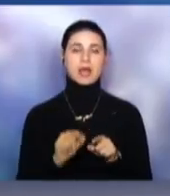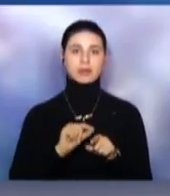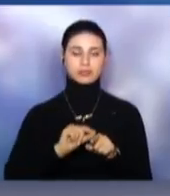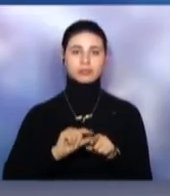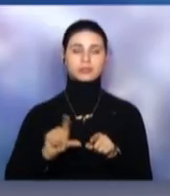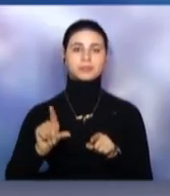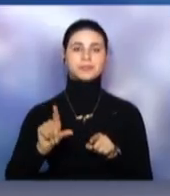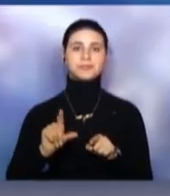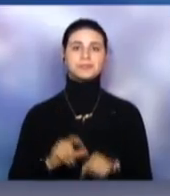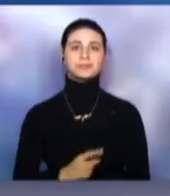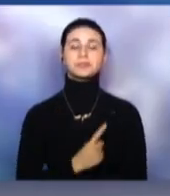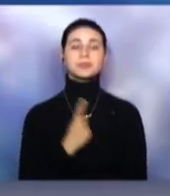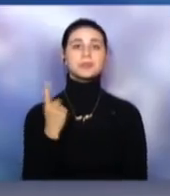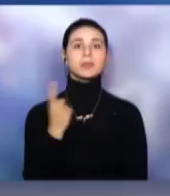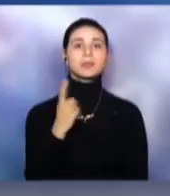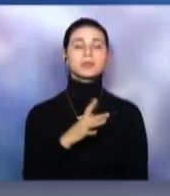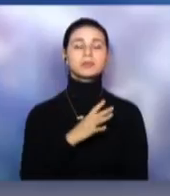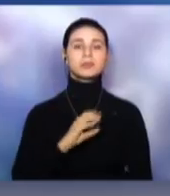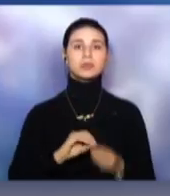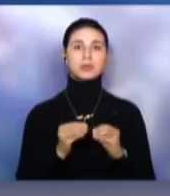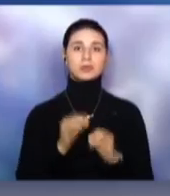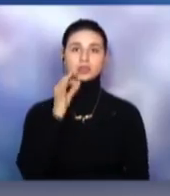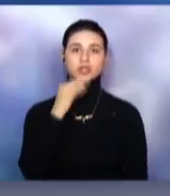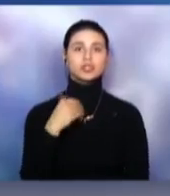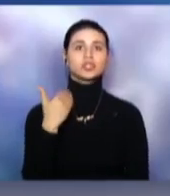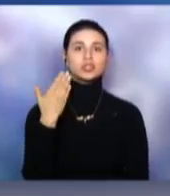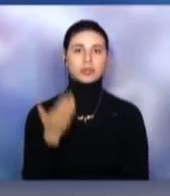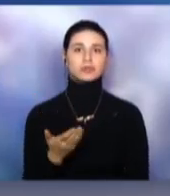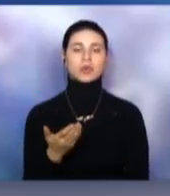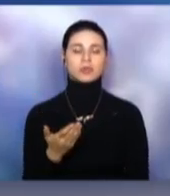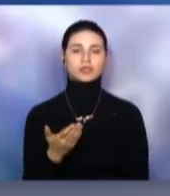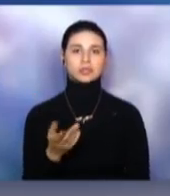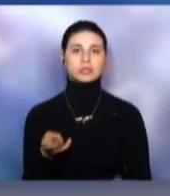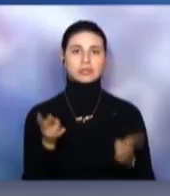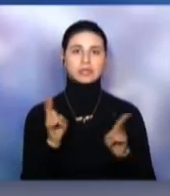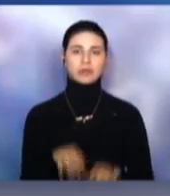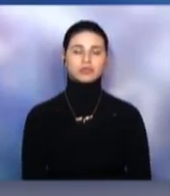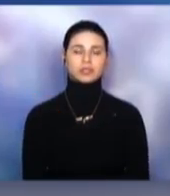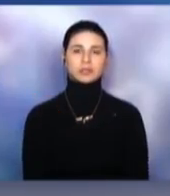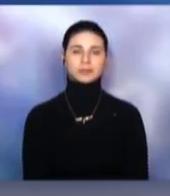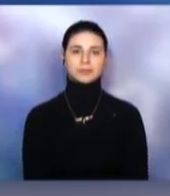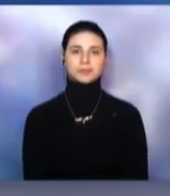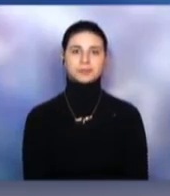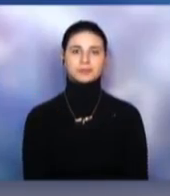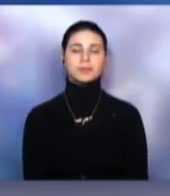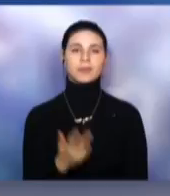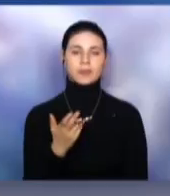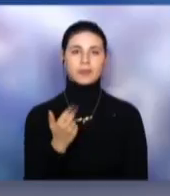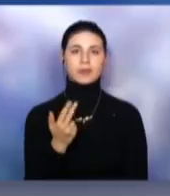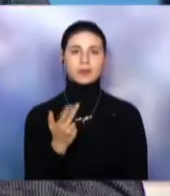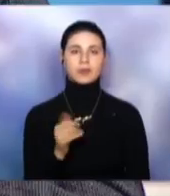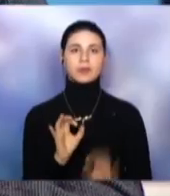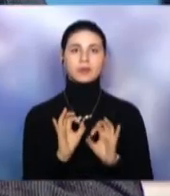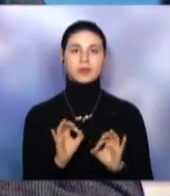დამსახურებით, პირველად გამომჟღავნებული პრობლემები შემდგომშიც დაგვრჩეს. სრულად გეთანხმებით, ეს